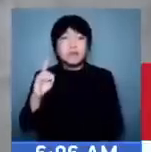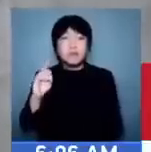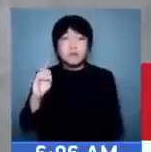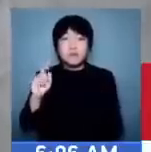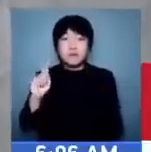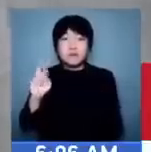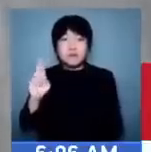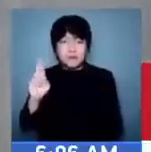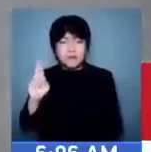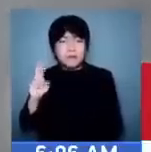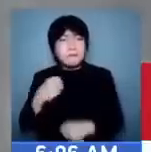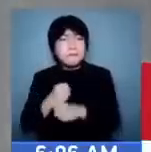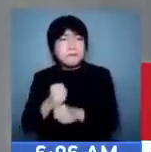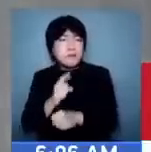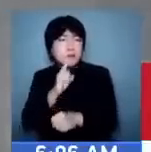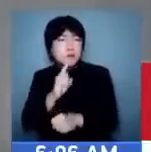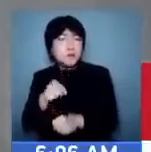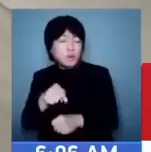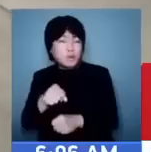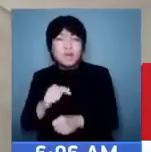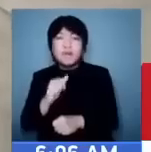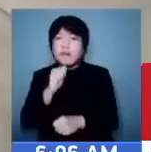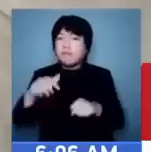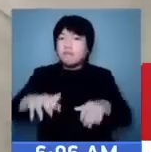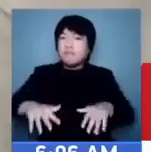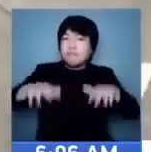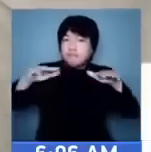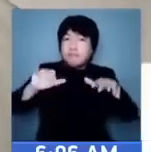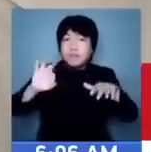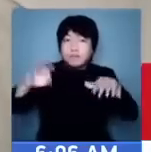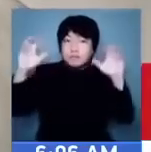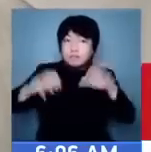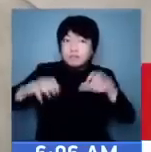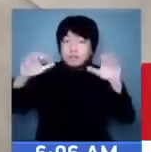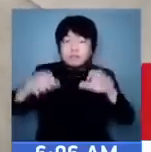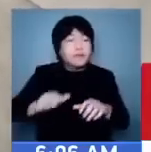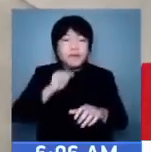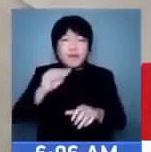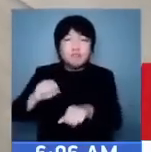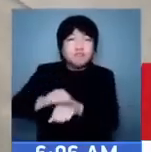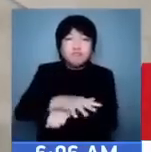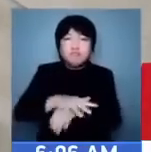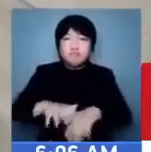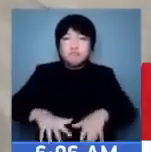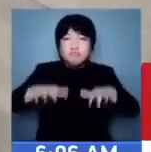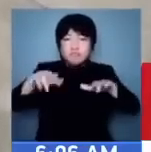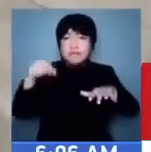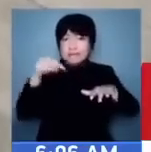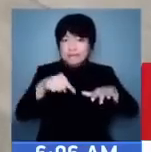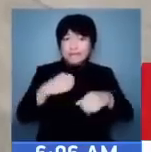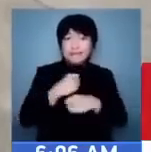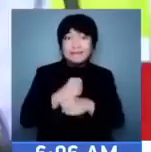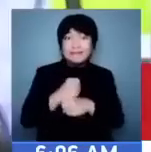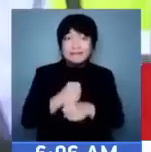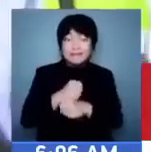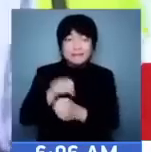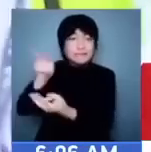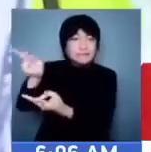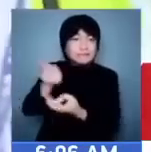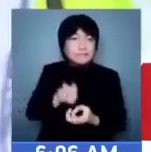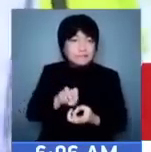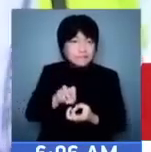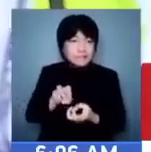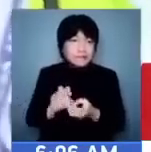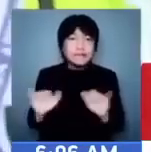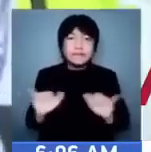daw babaha kapag halimbawa may mga ulan. Katulad daw sa Japan, ang ginagawang subway. Yung entry natin siya ay maliit